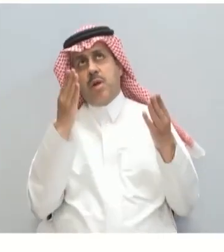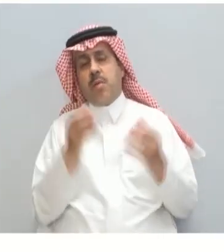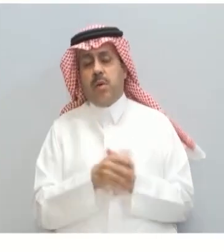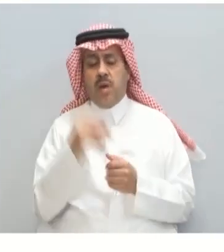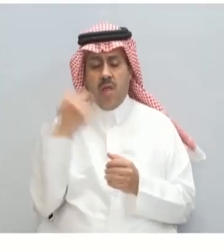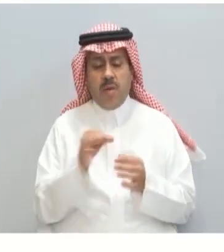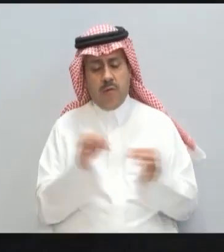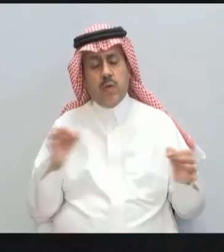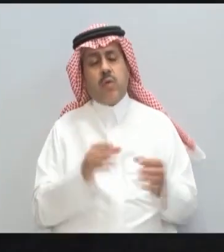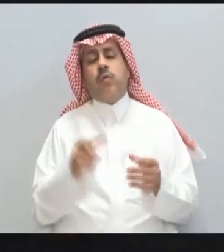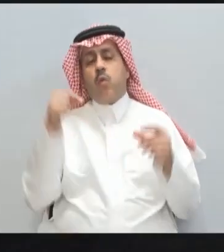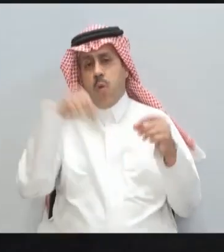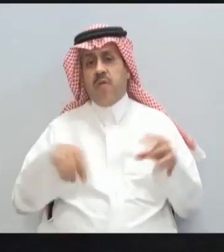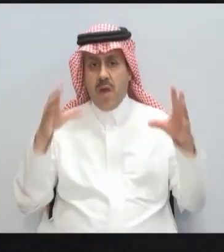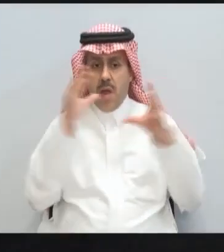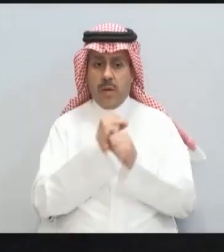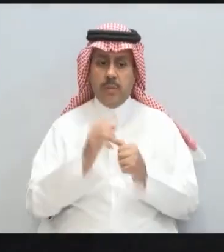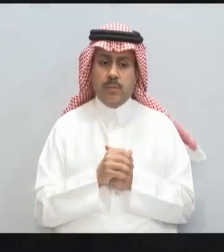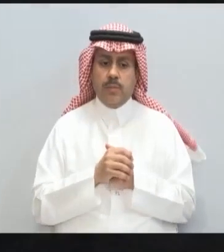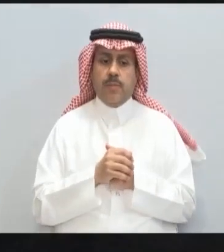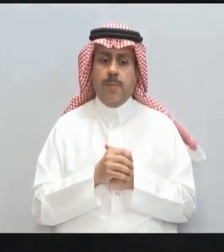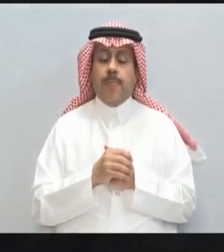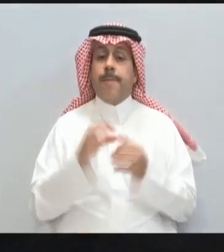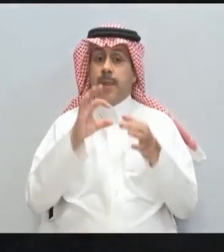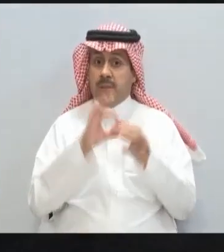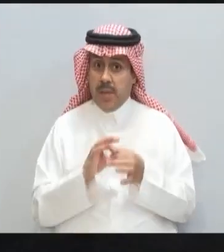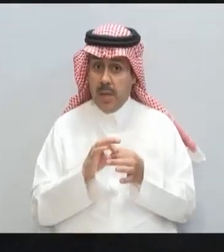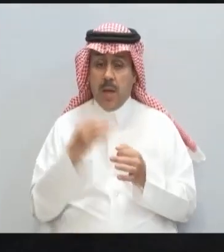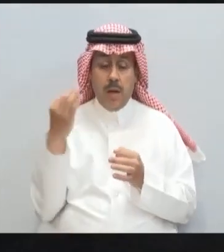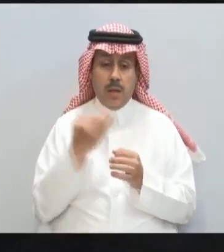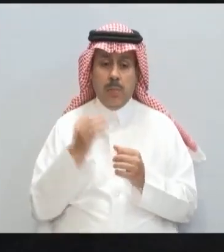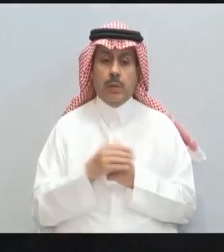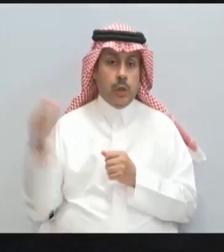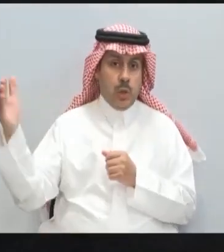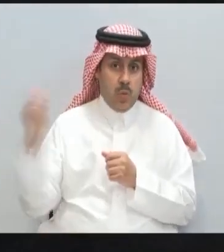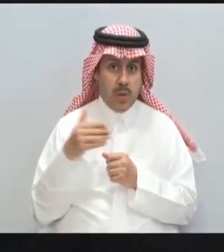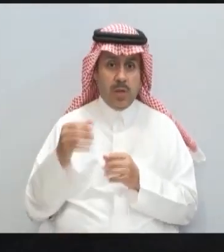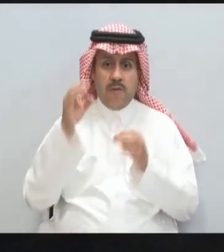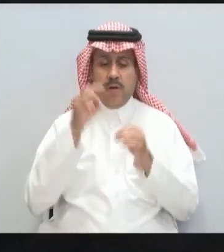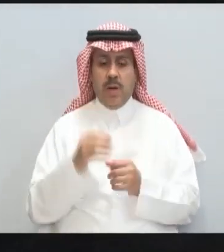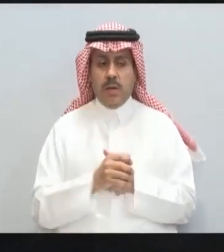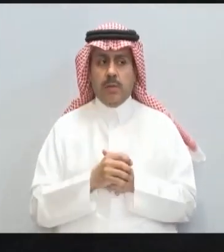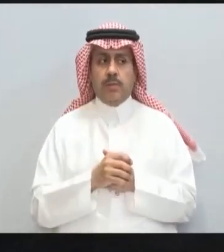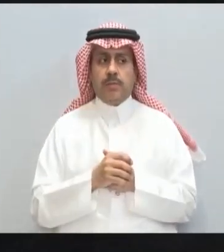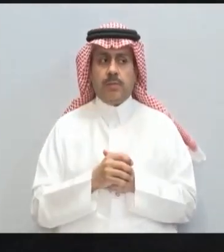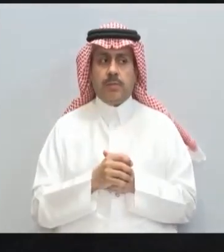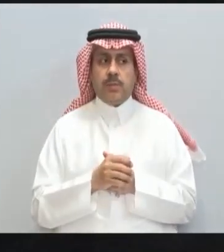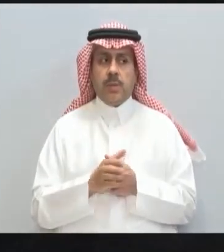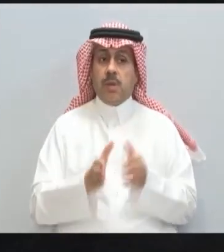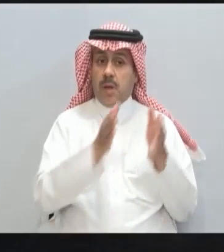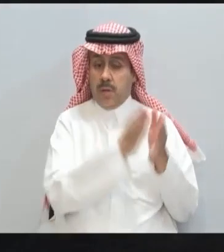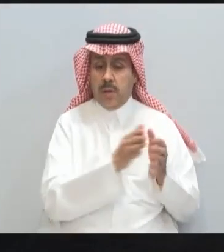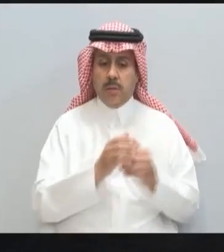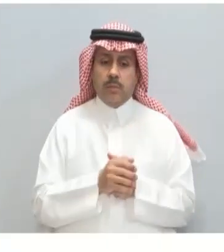من عذابه في الدنيا وفي الاخره هذا ما يتعلق بالكلمات الوارده في الايات الكريمات بعد هذا